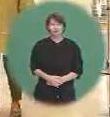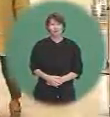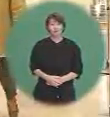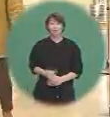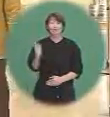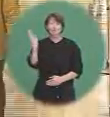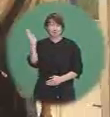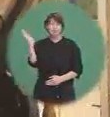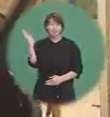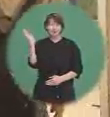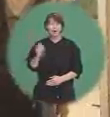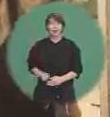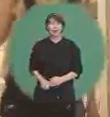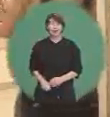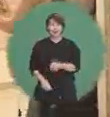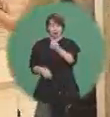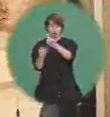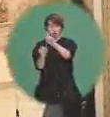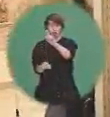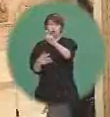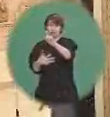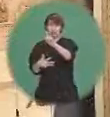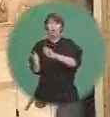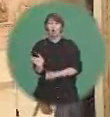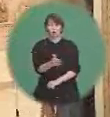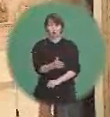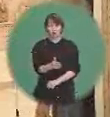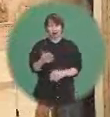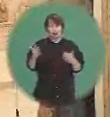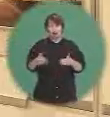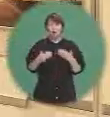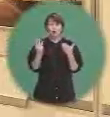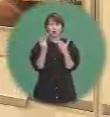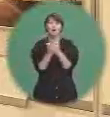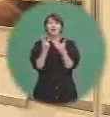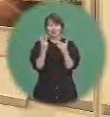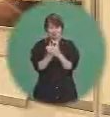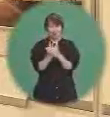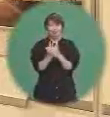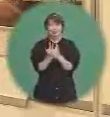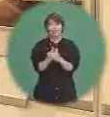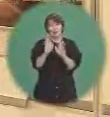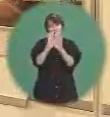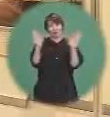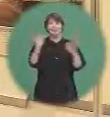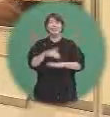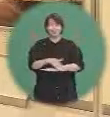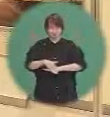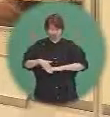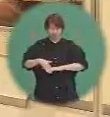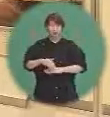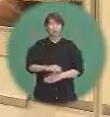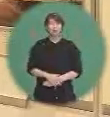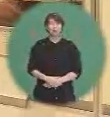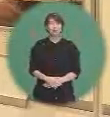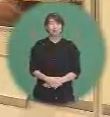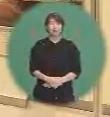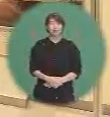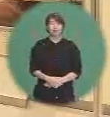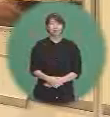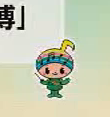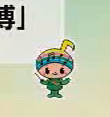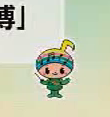郡山写真部フォトフェスは今月8日から熱海町のホット熱海でも開催されます。